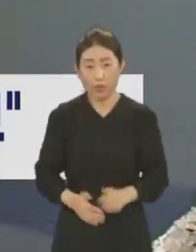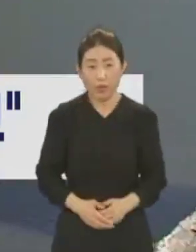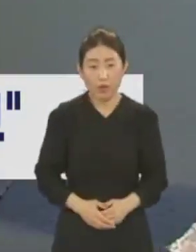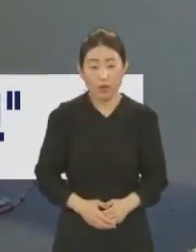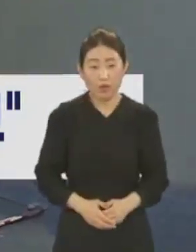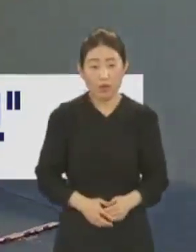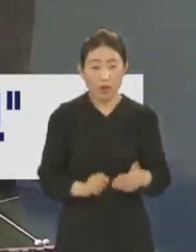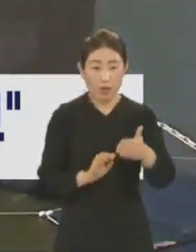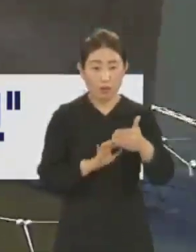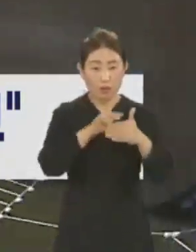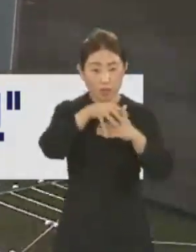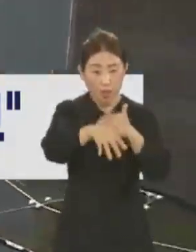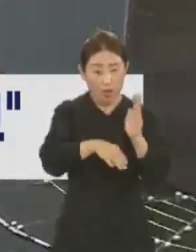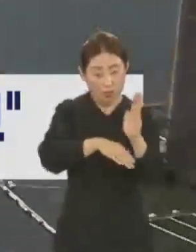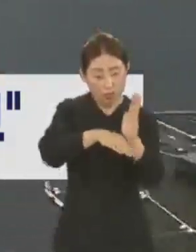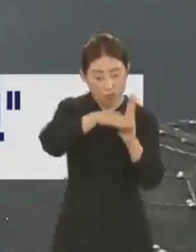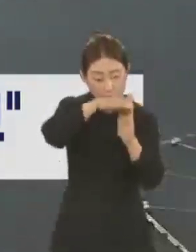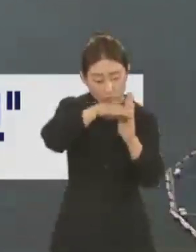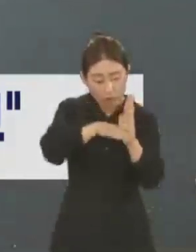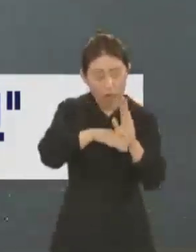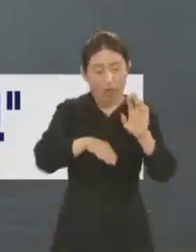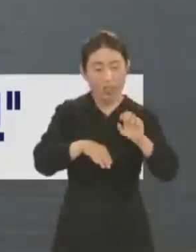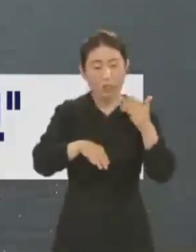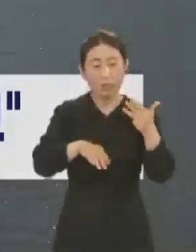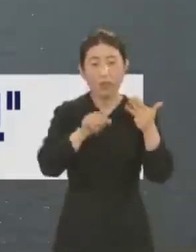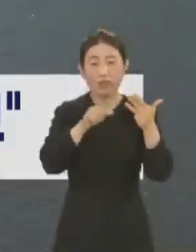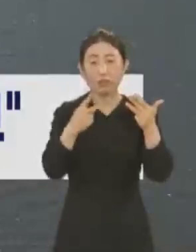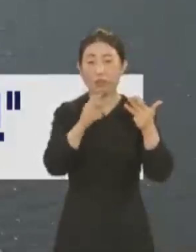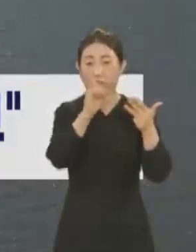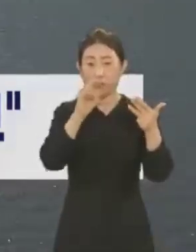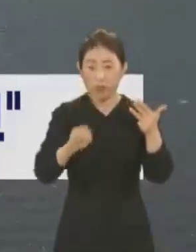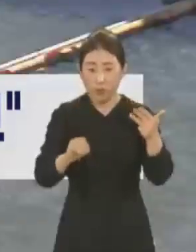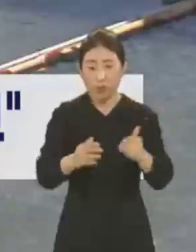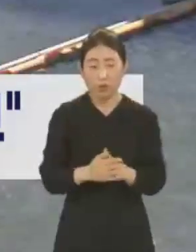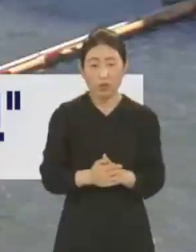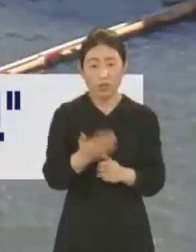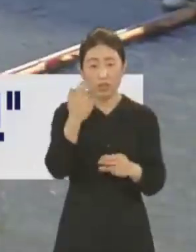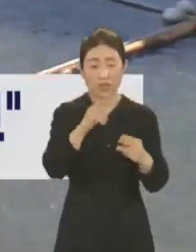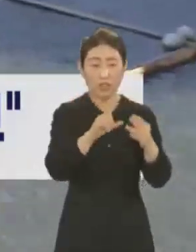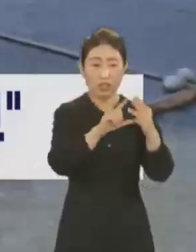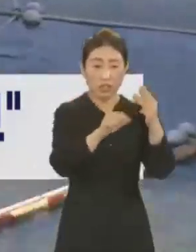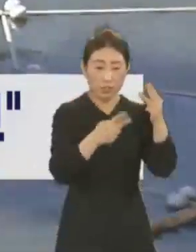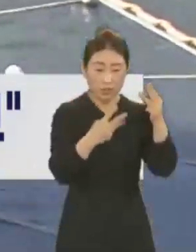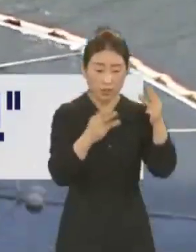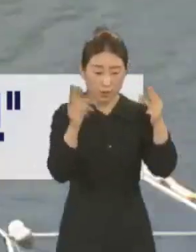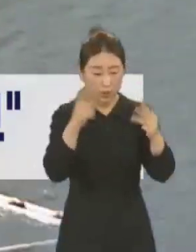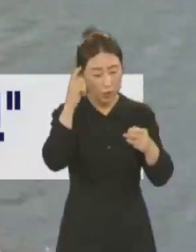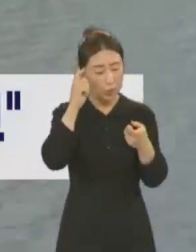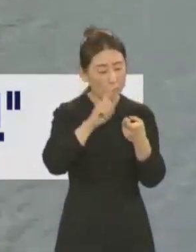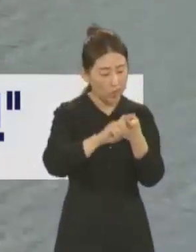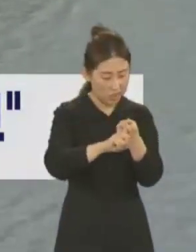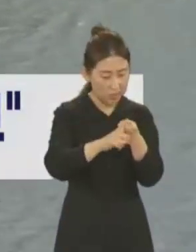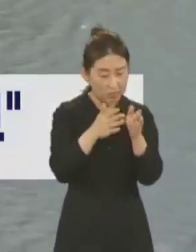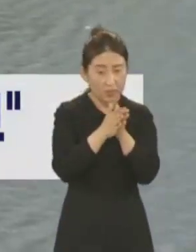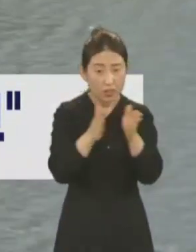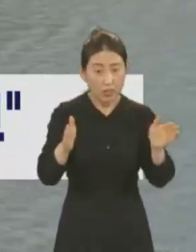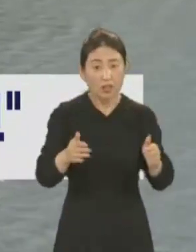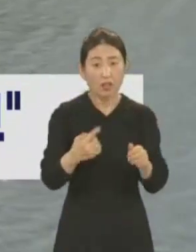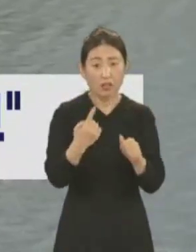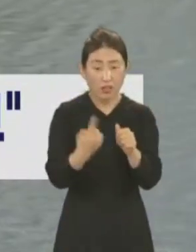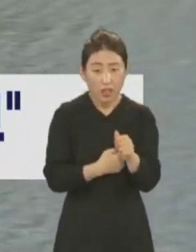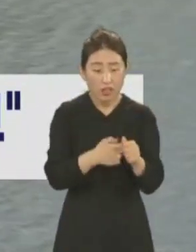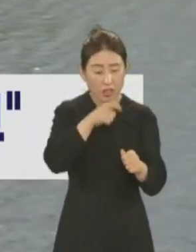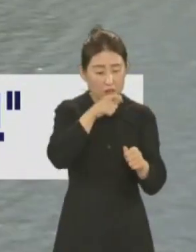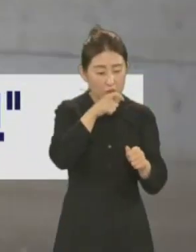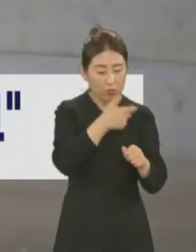했습니다 보령댐의 현재 저수율은 28.2%로 지난 3일부터 관심 단계에 진입했고 이에